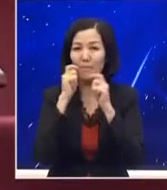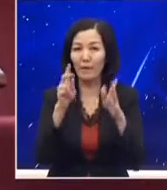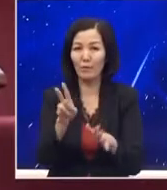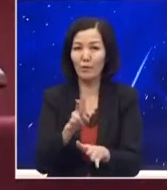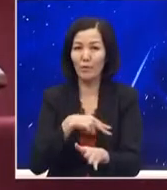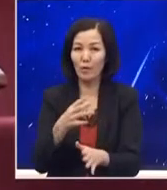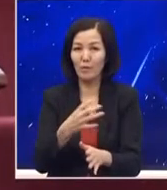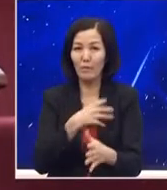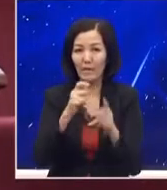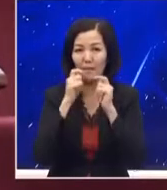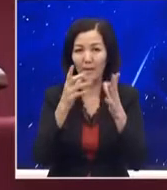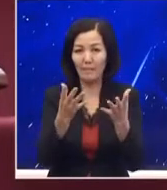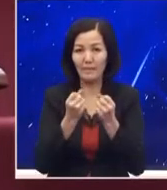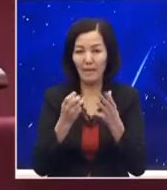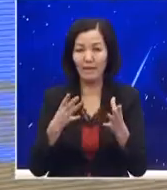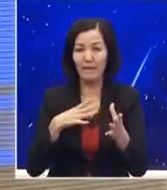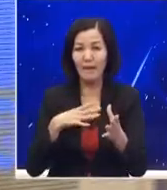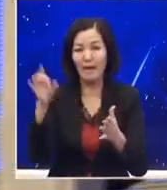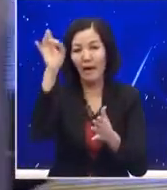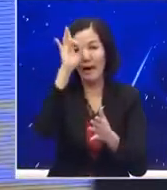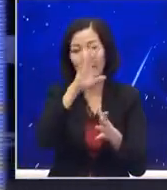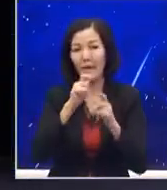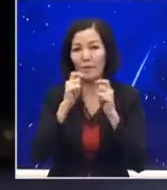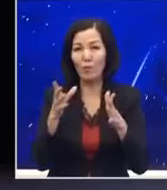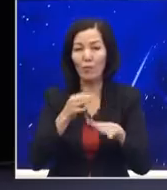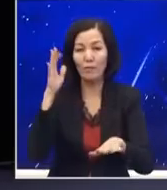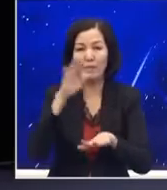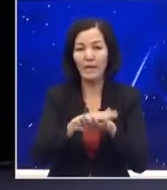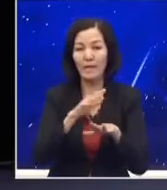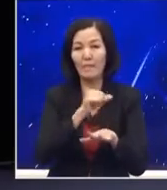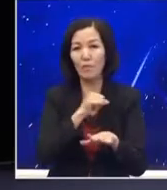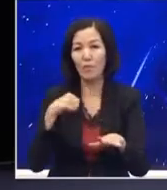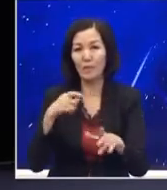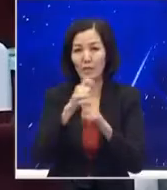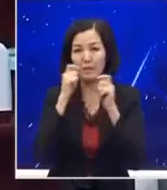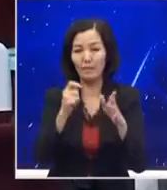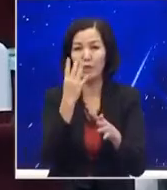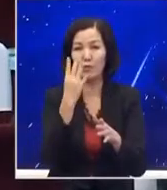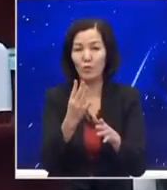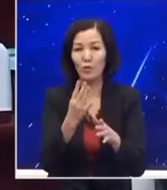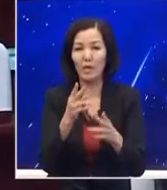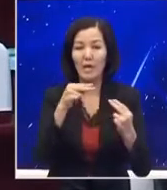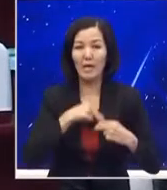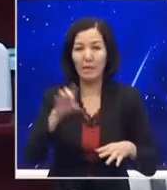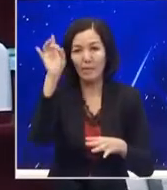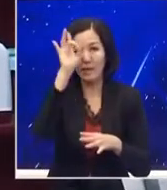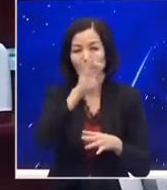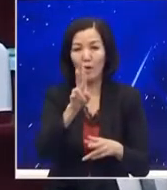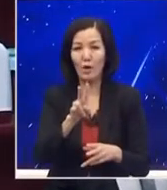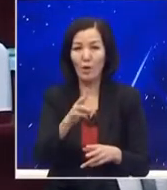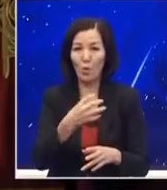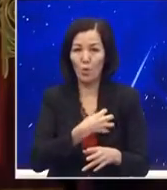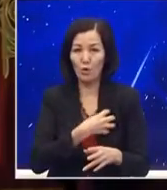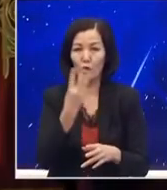медальдар кеуделерінде жарқырады. Атақ марапаттарды облыс әкімі өзі табыстады. Алғашқы төрттік еңбек даңқы ордені.